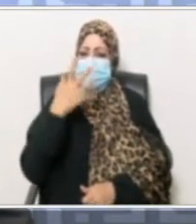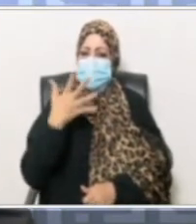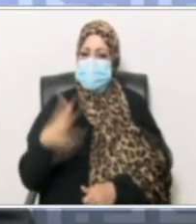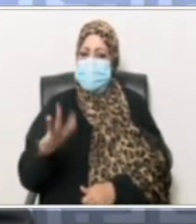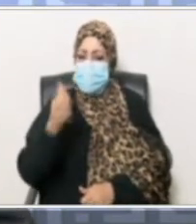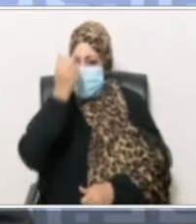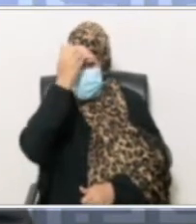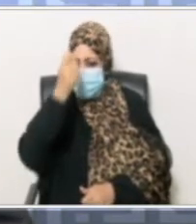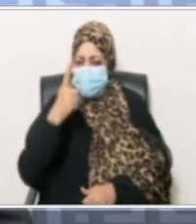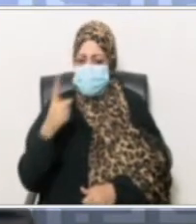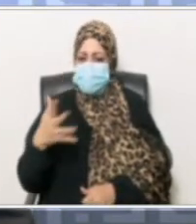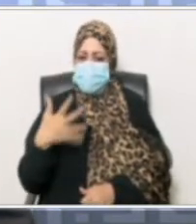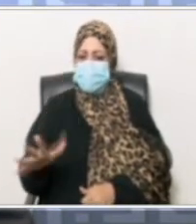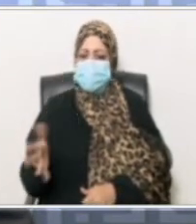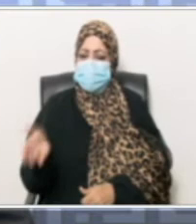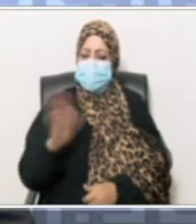الطاغوت